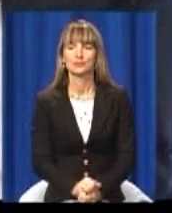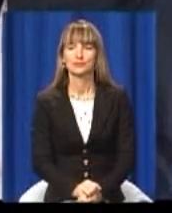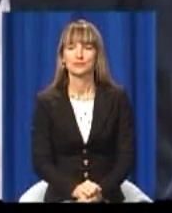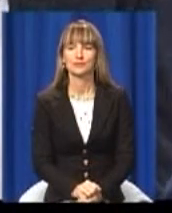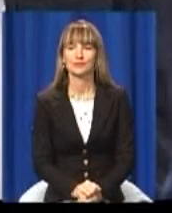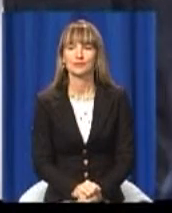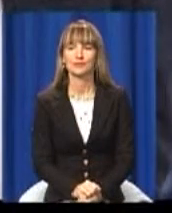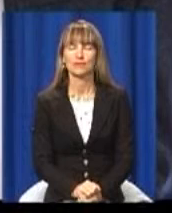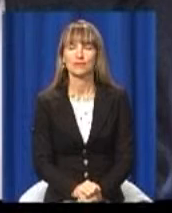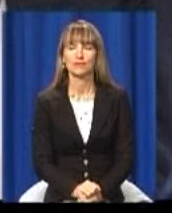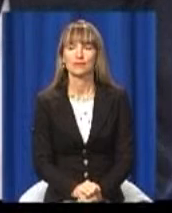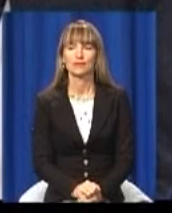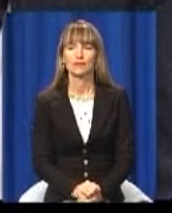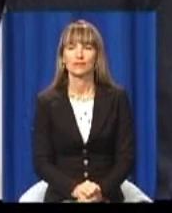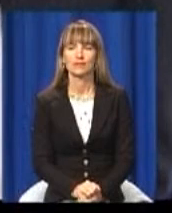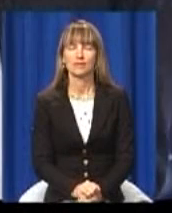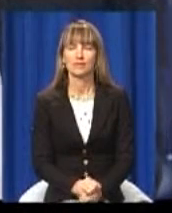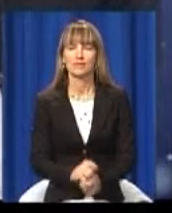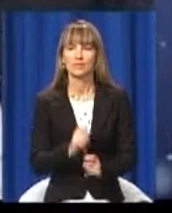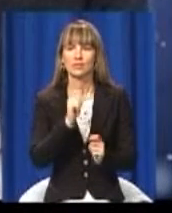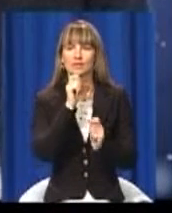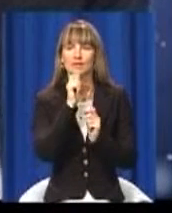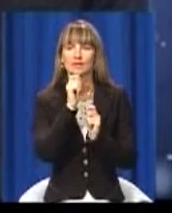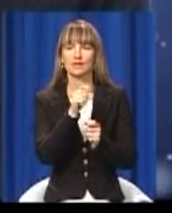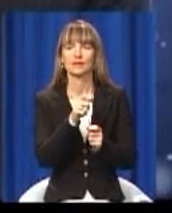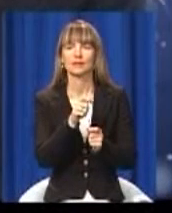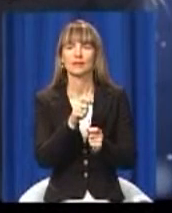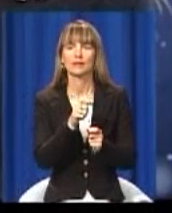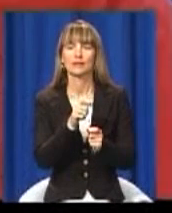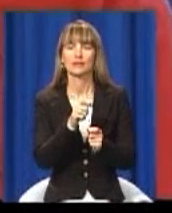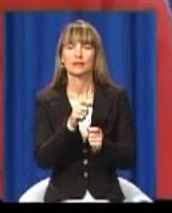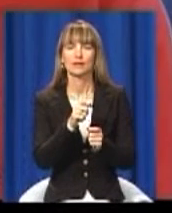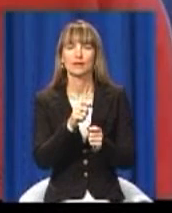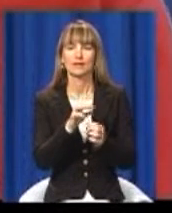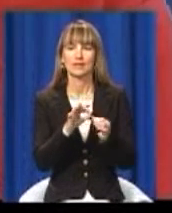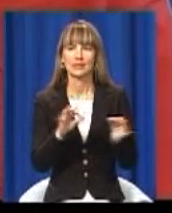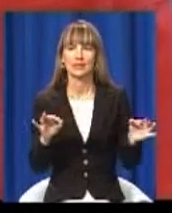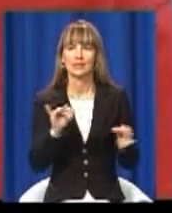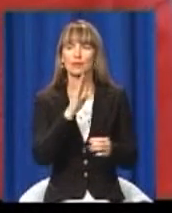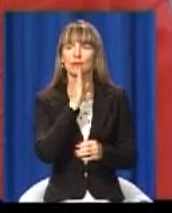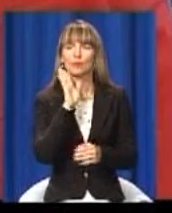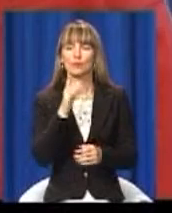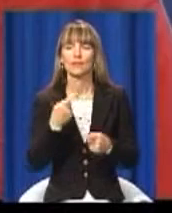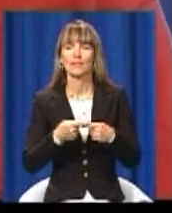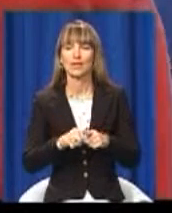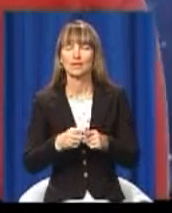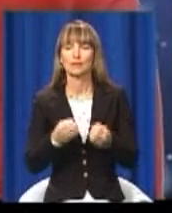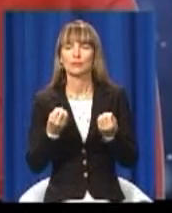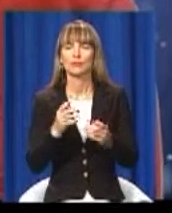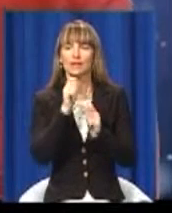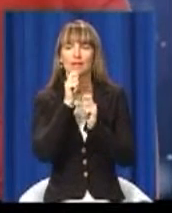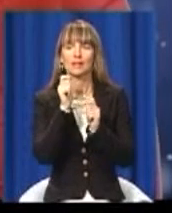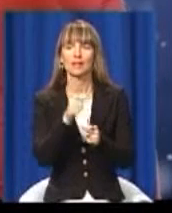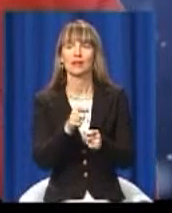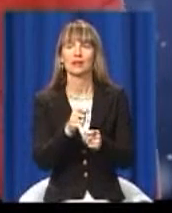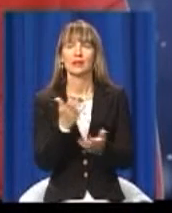Подарить ткань и... Мама будет вязать. Просто дарят